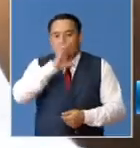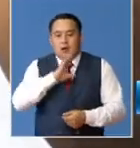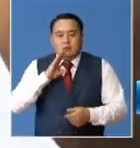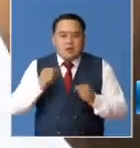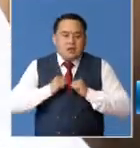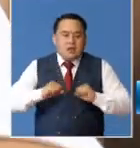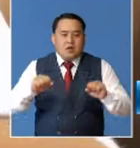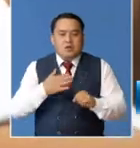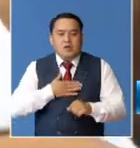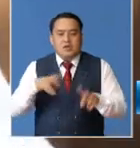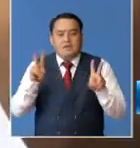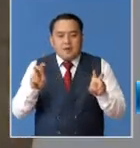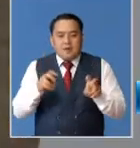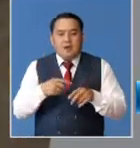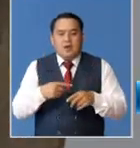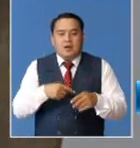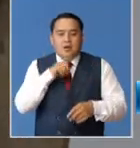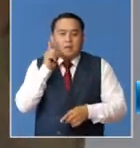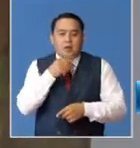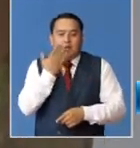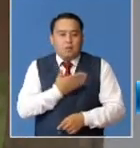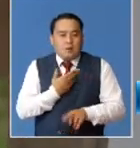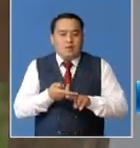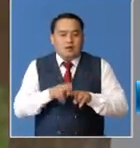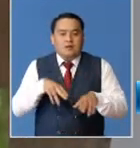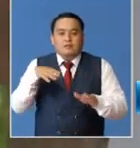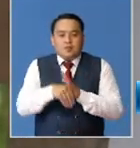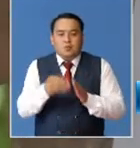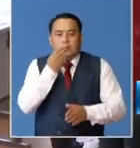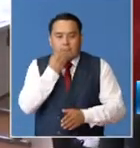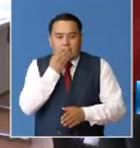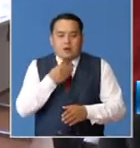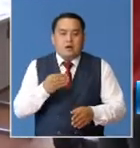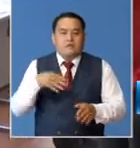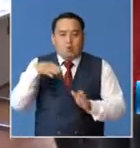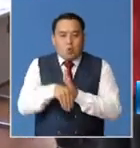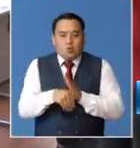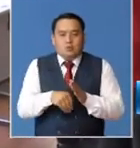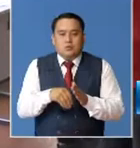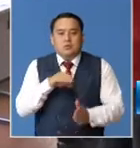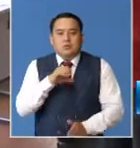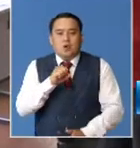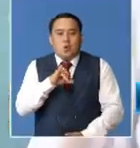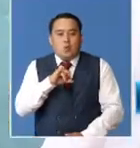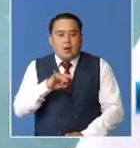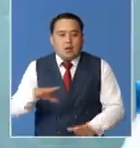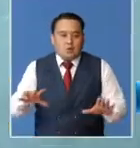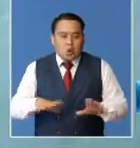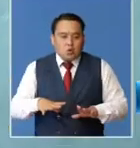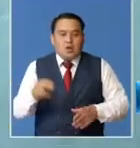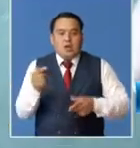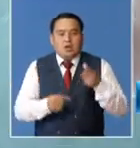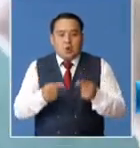герои нашего времени и даже подростковая любовь. В рацион питания каждого отдыхающего включен саумал. А в программу учебного